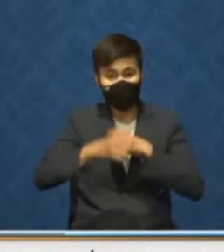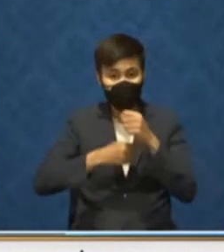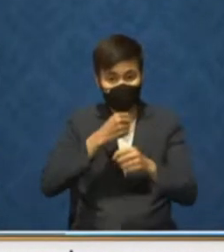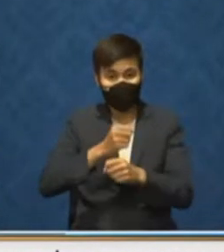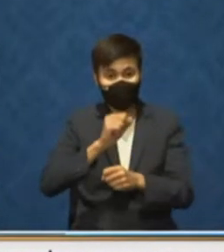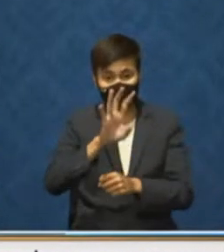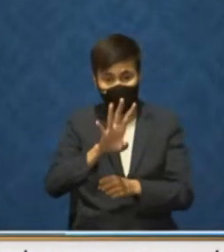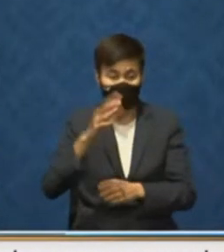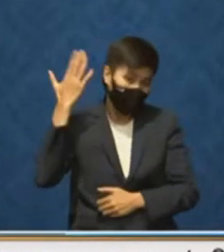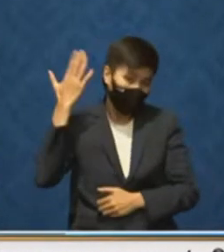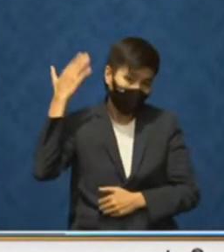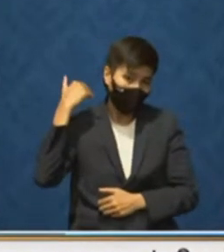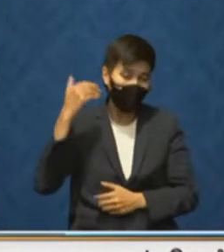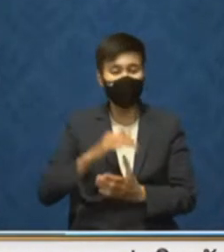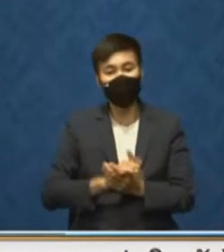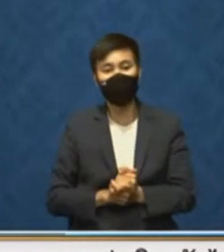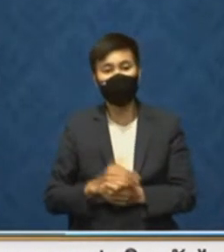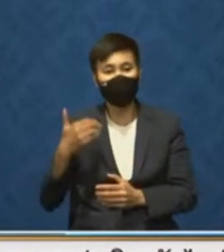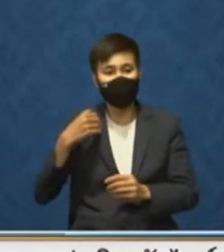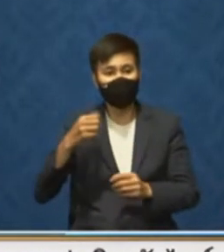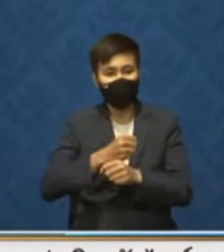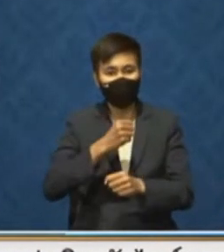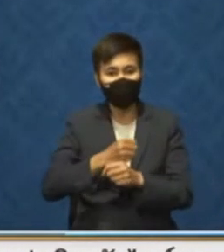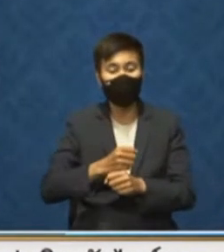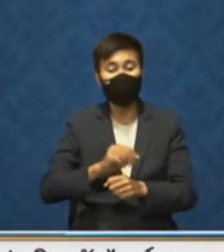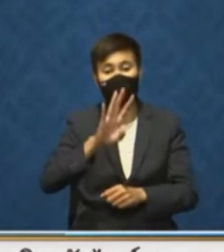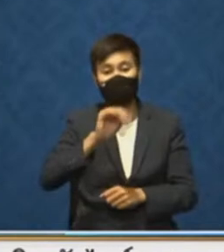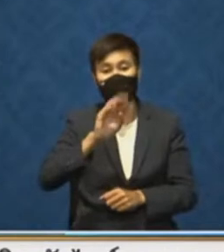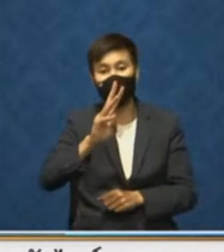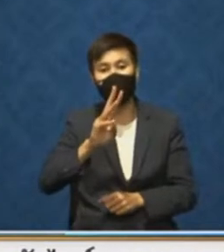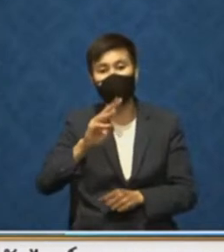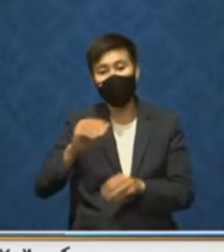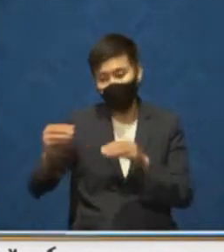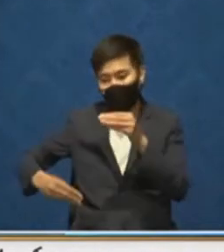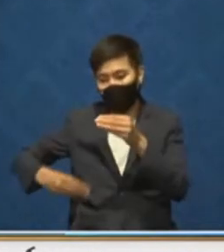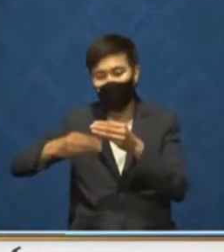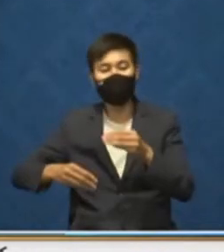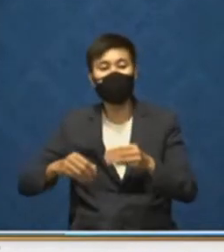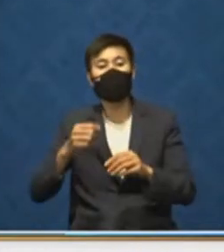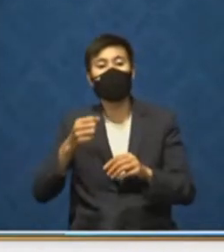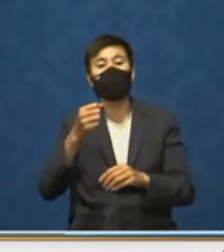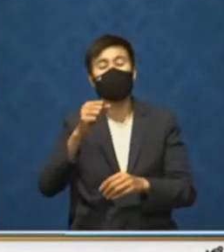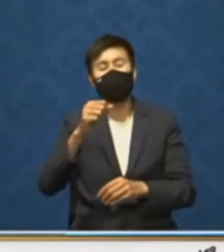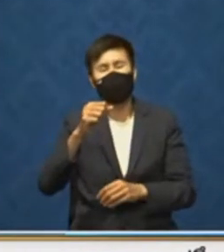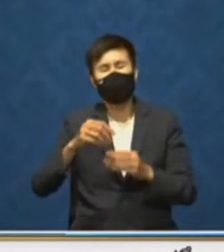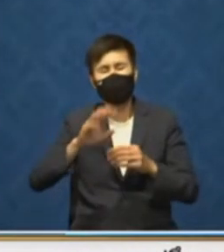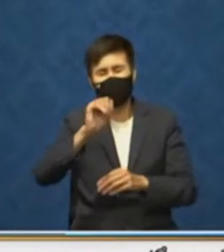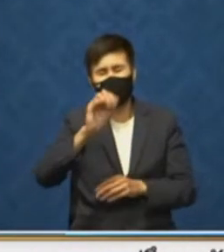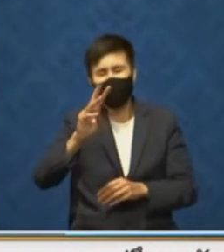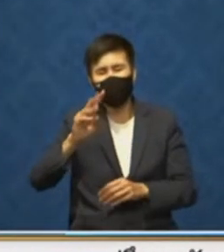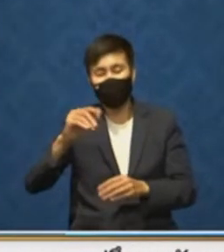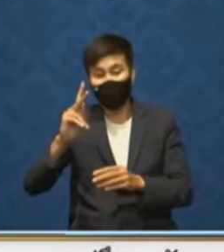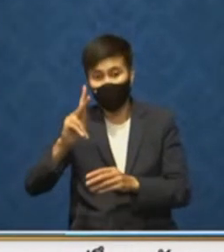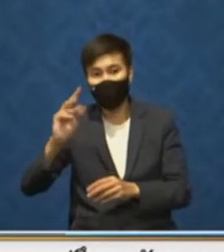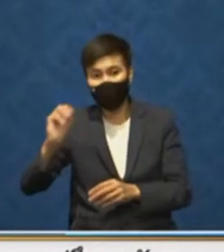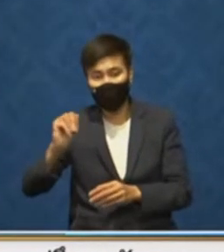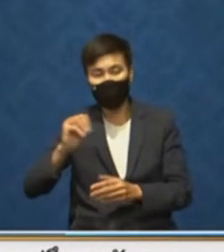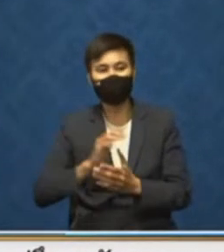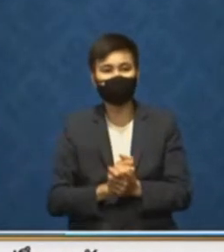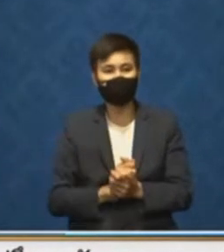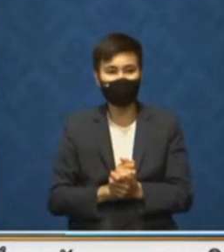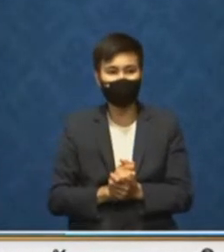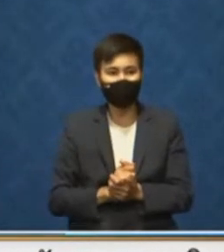21 2สายหรือทางสูงสุด 46กิโลเมตรสบายนี้ถือว่าสองสมัย 8ปีสร้างในสิบสาย 200กิโลเมตร